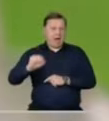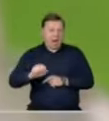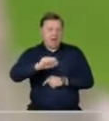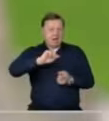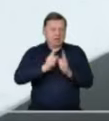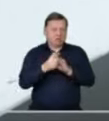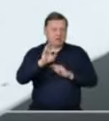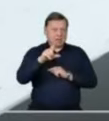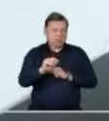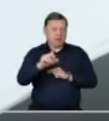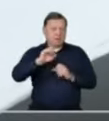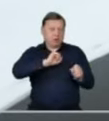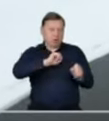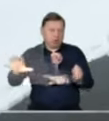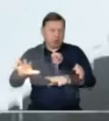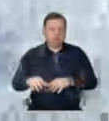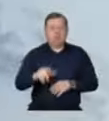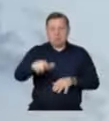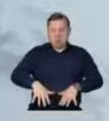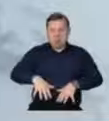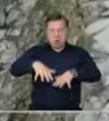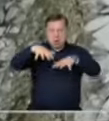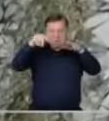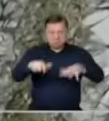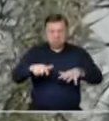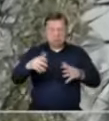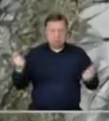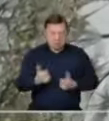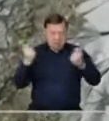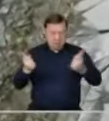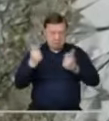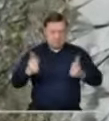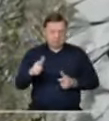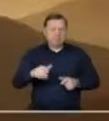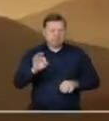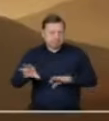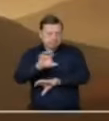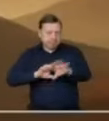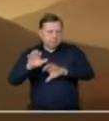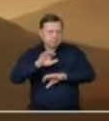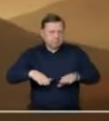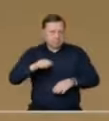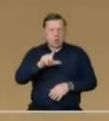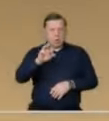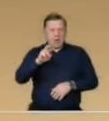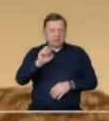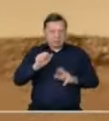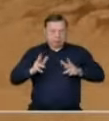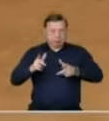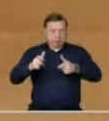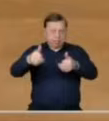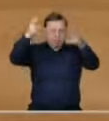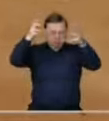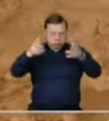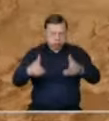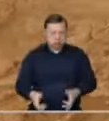koronawirusa. Rośnie zagrożenie powodziowe, napływa fala roztopów, a służby monitorują stan rzek. Łazik wylądował i wysyła pierwsze zdjęcia.